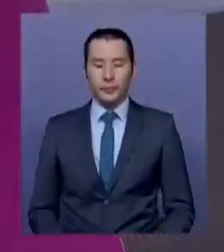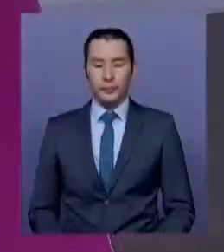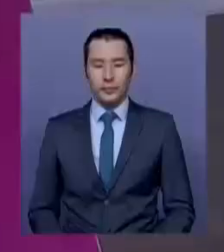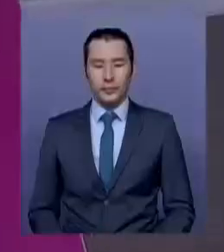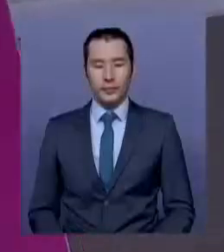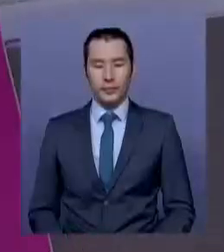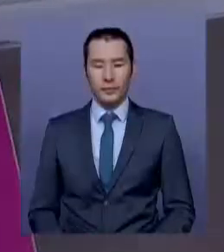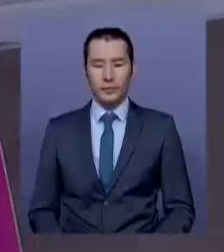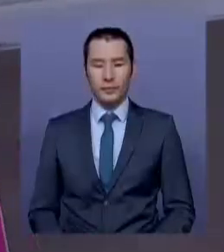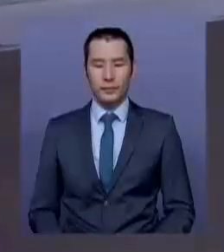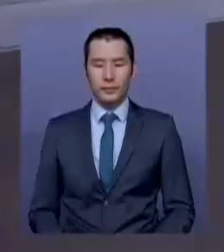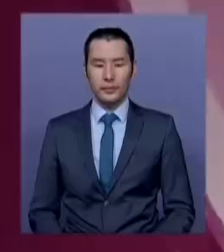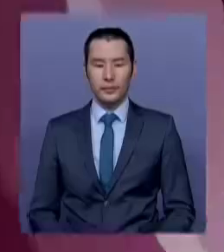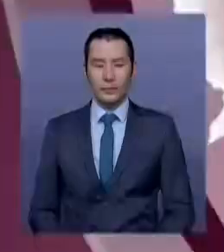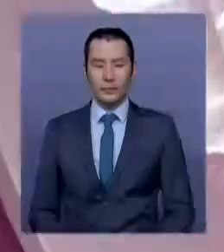Бүгін көретіндеріңіз.